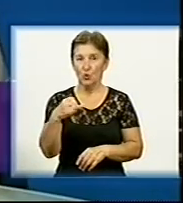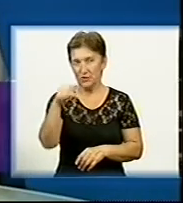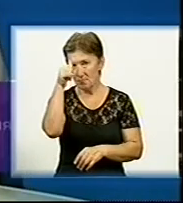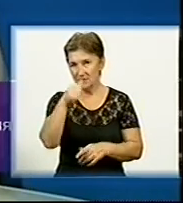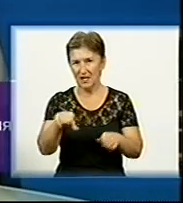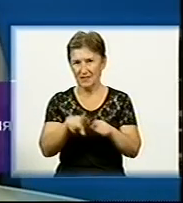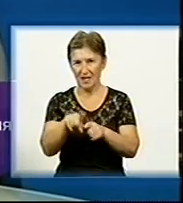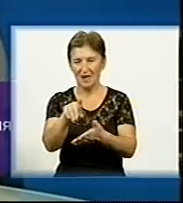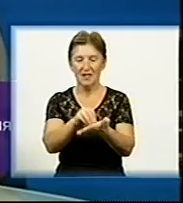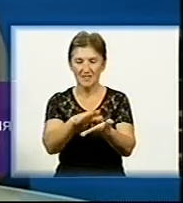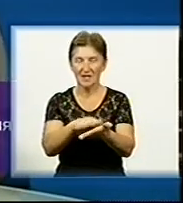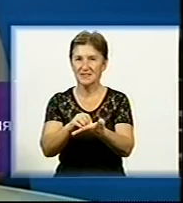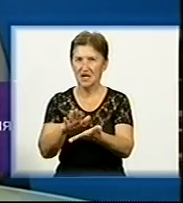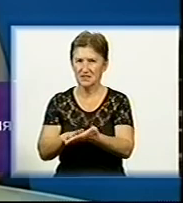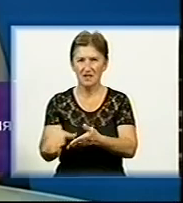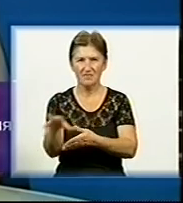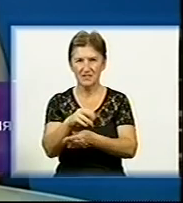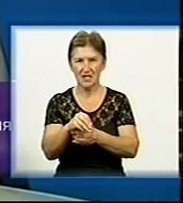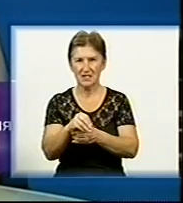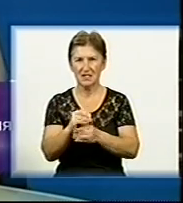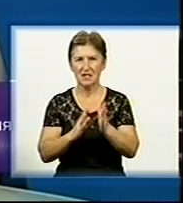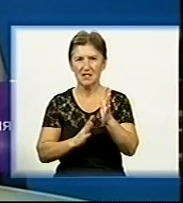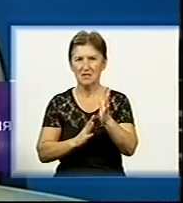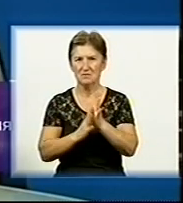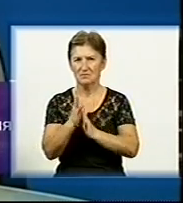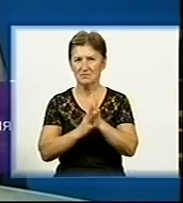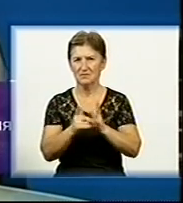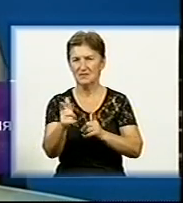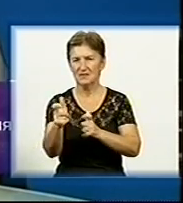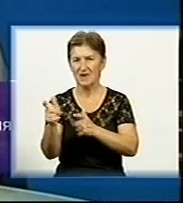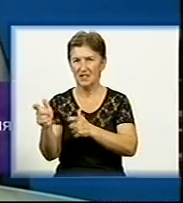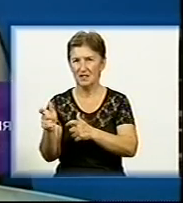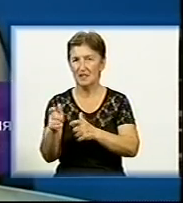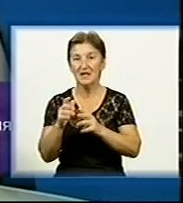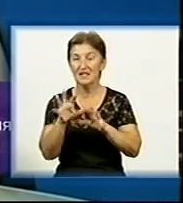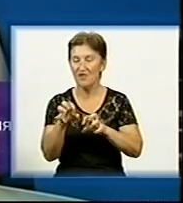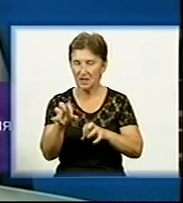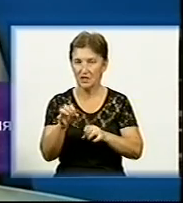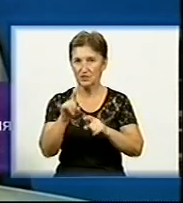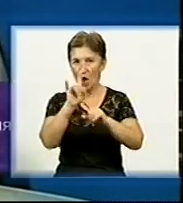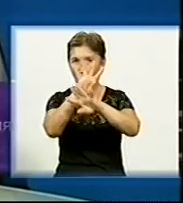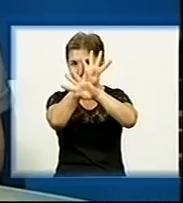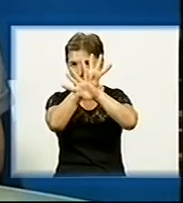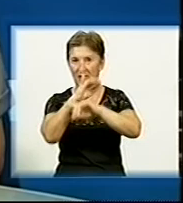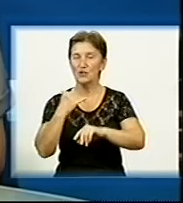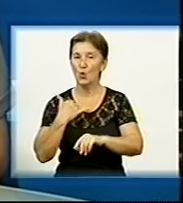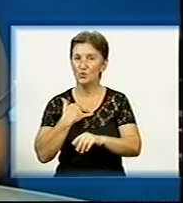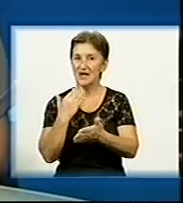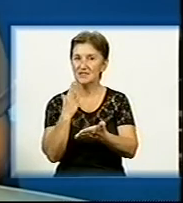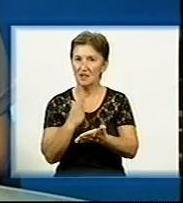проходить таксація мисливських тварин. На сьогоднішній день, згідно результатів таксації, оленів у нас нараховується в